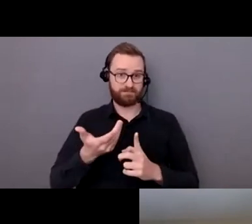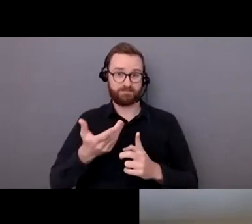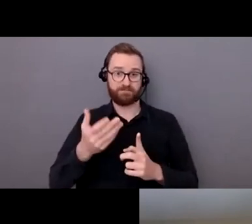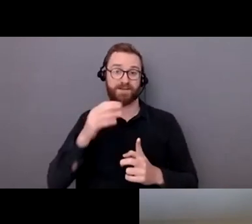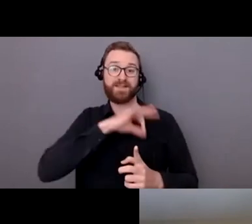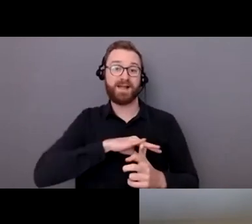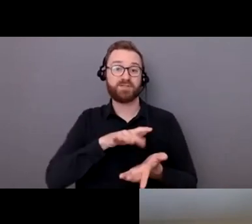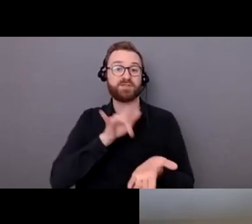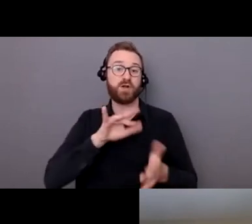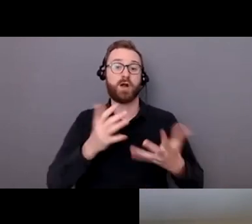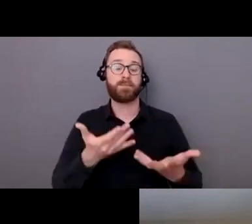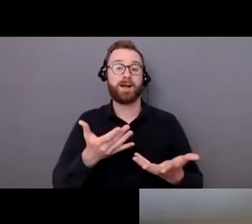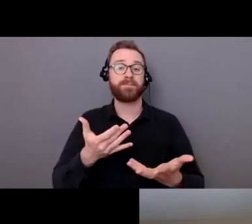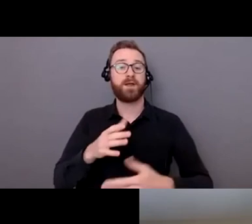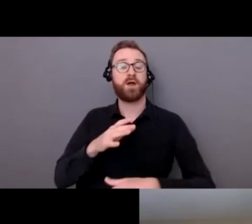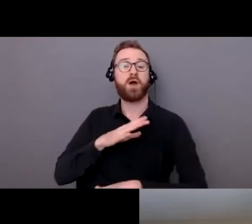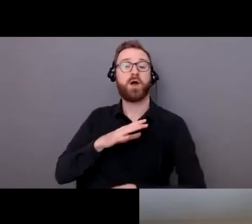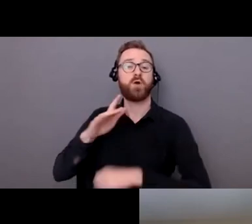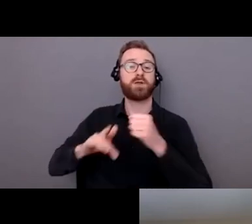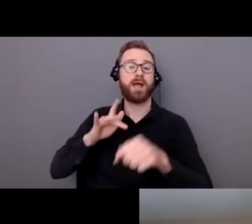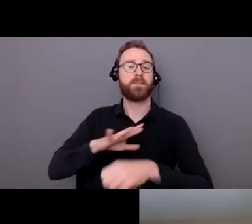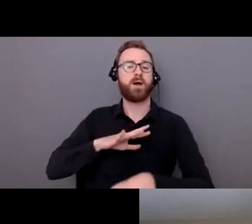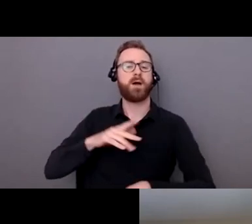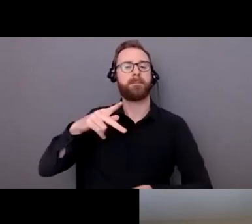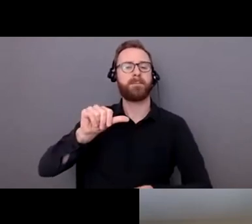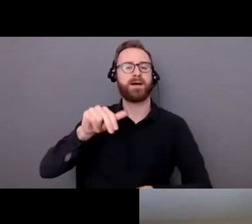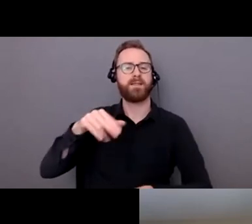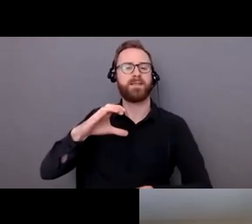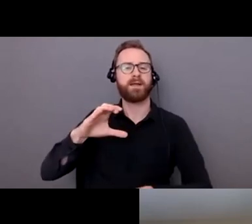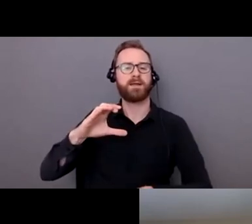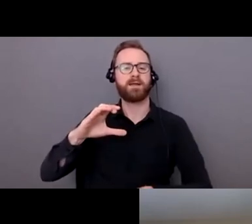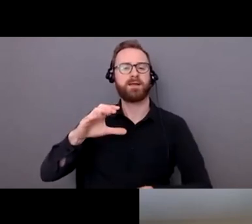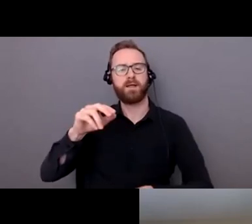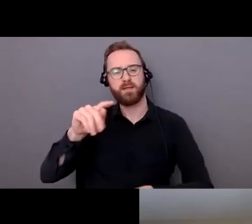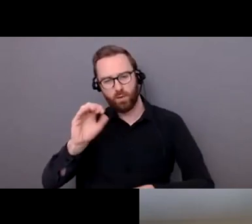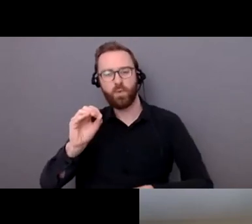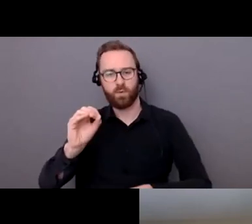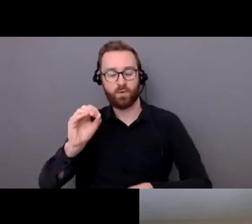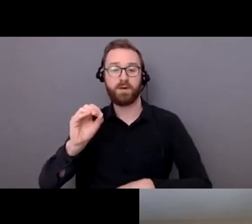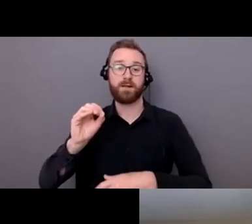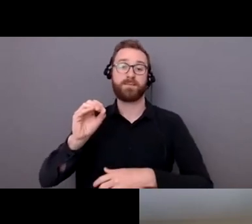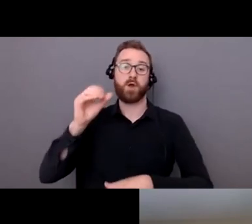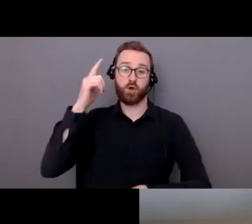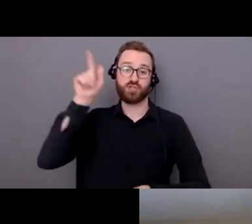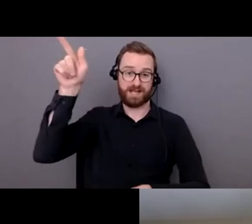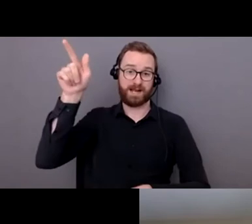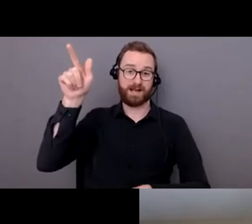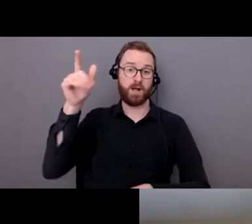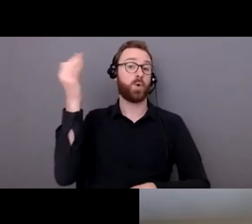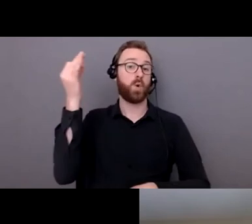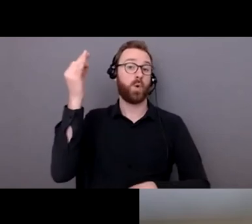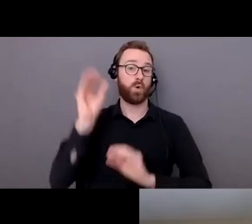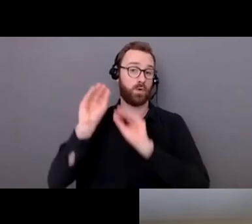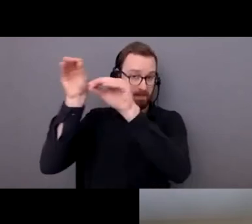que Panecto, qui est un logiciel sur lequel on peut déposer le cours, peut aussi sous-titrer le